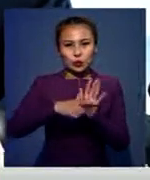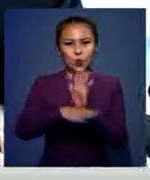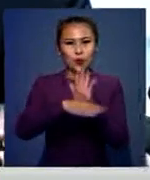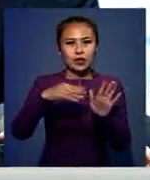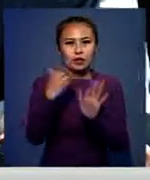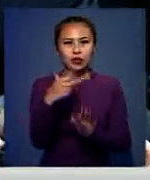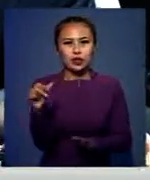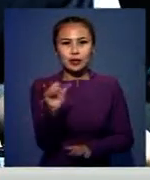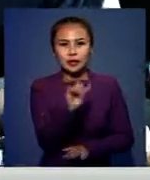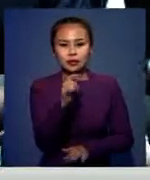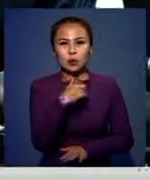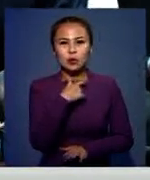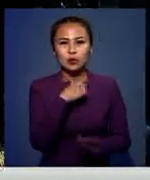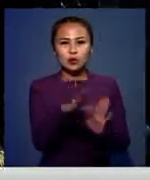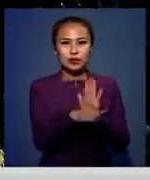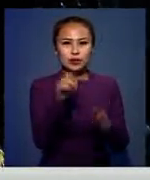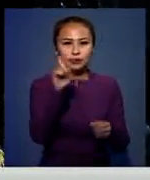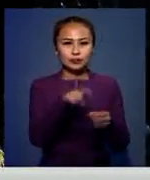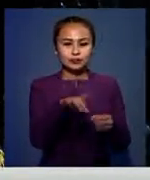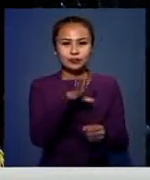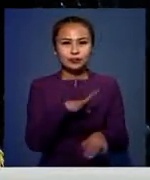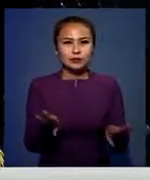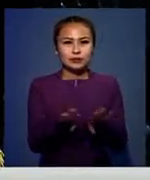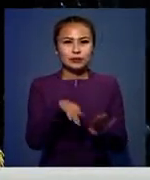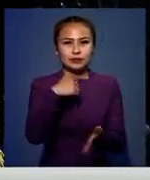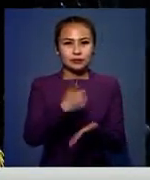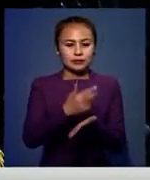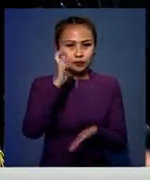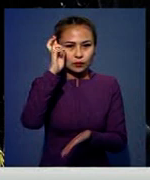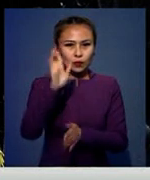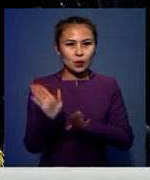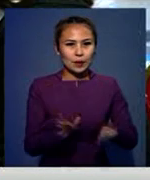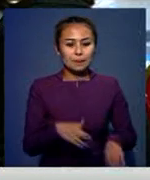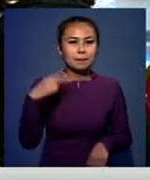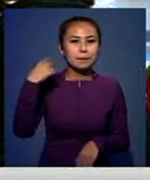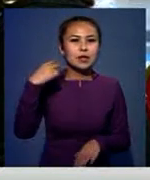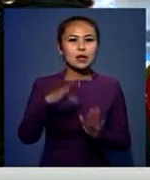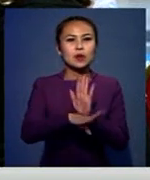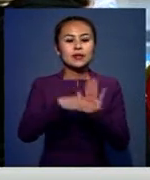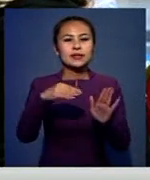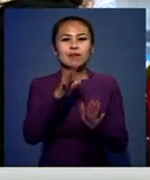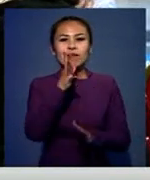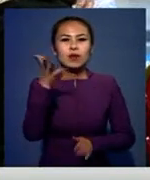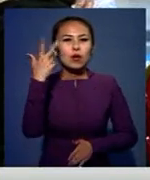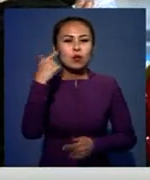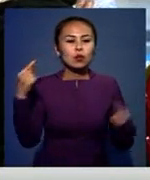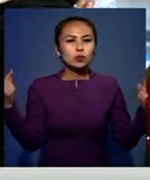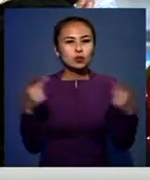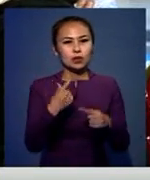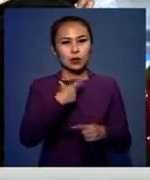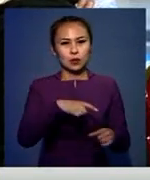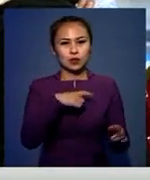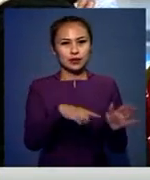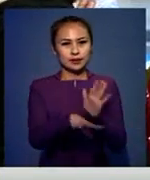сайлау учаскісінде 3500 дауыс беруші тіркелген. Мұнда елбасы бұған дейін өткен президент сайлаулары кезінде де келіп,